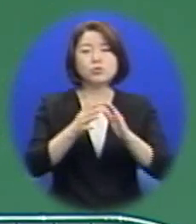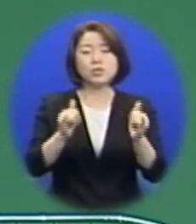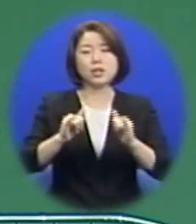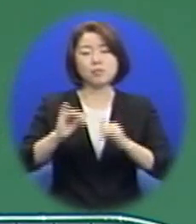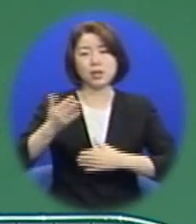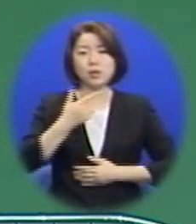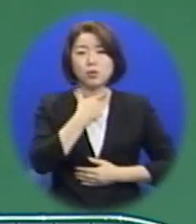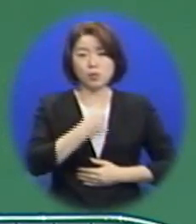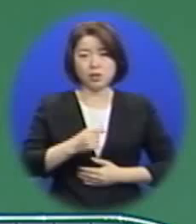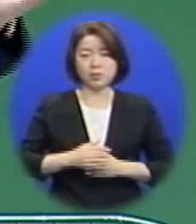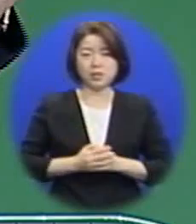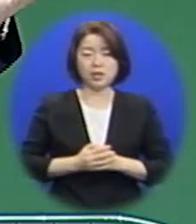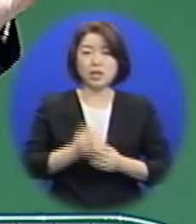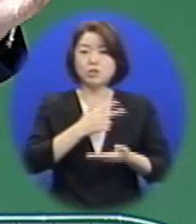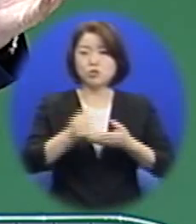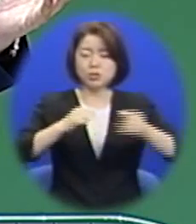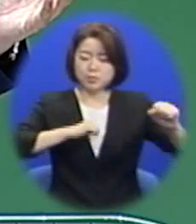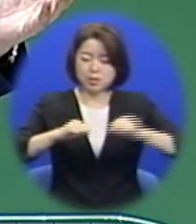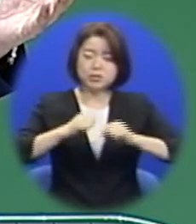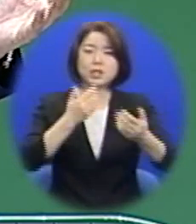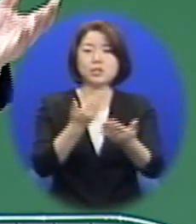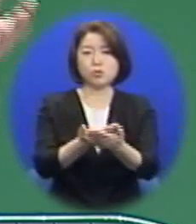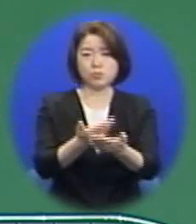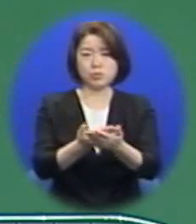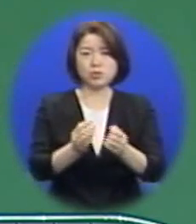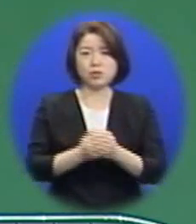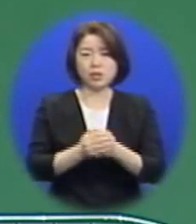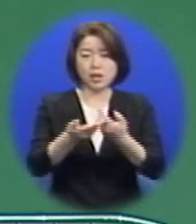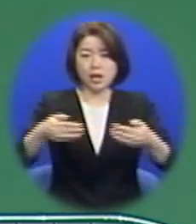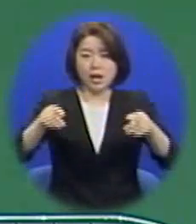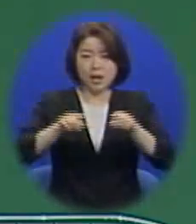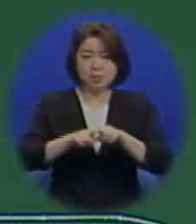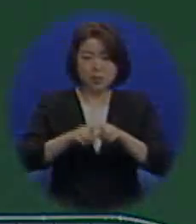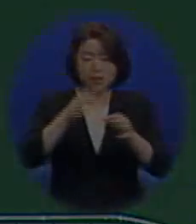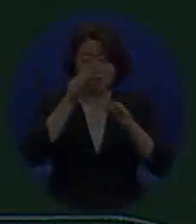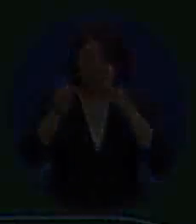원합니다. 주님 역사해 주옵소서. 우리 다 같이 통성으로 기도하겠습니다.